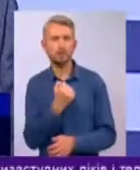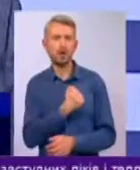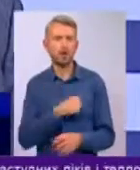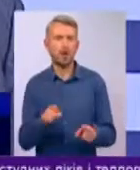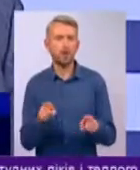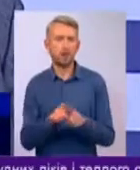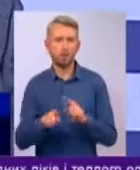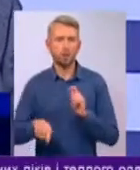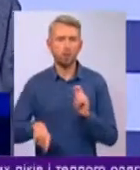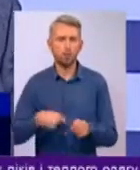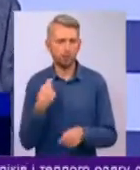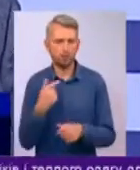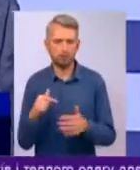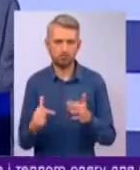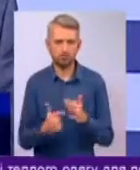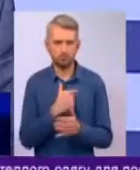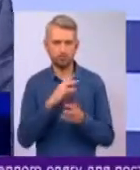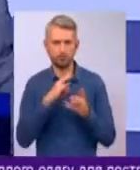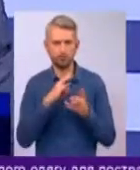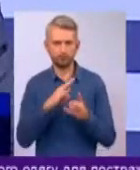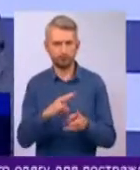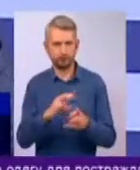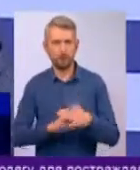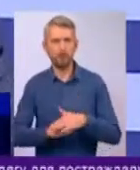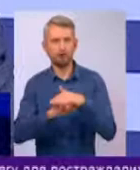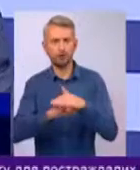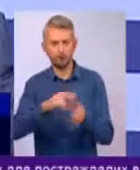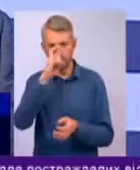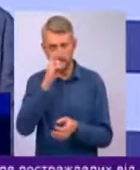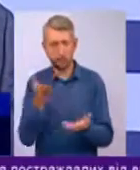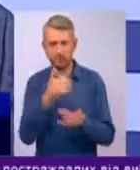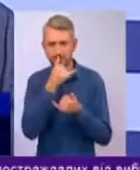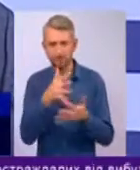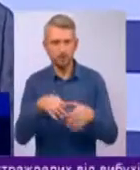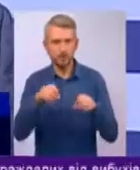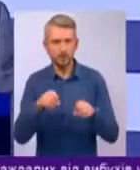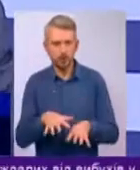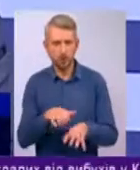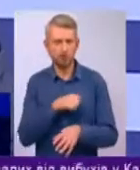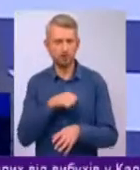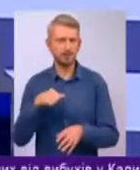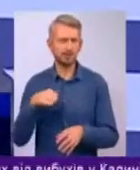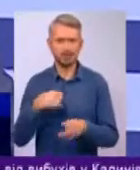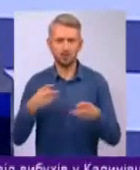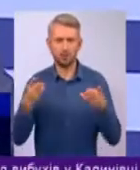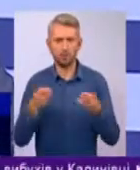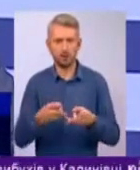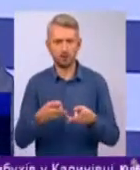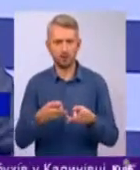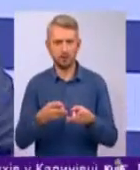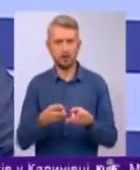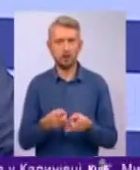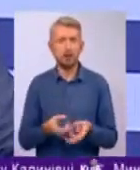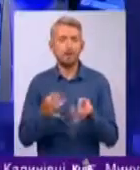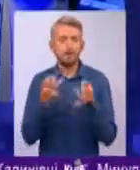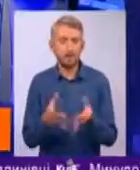урон, вкотре нанесений авторитету держави, яка не спроможна вирішувати самі такі необхідні... Банально, не